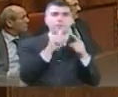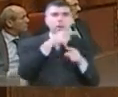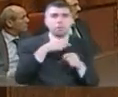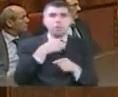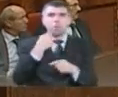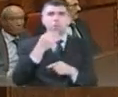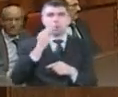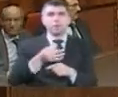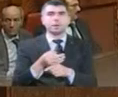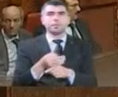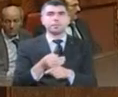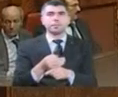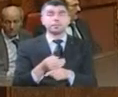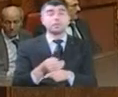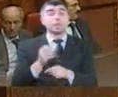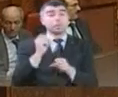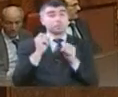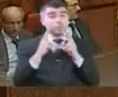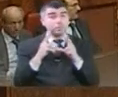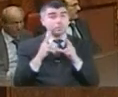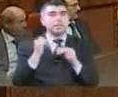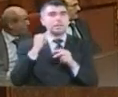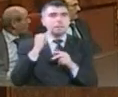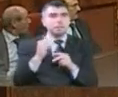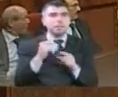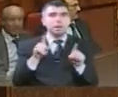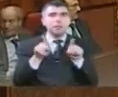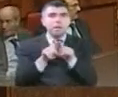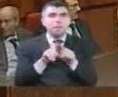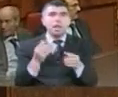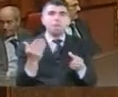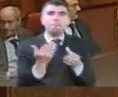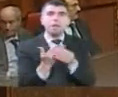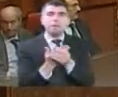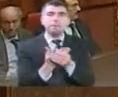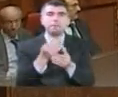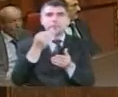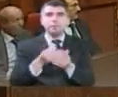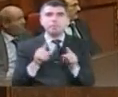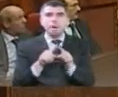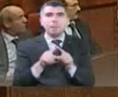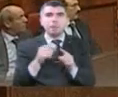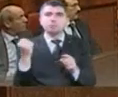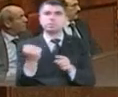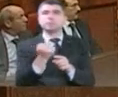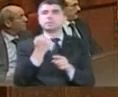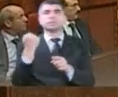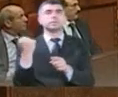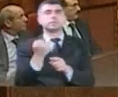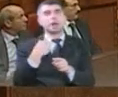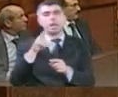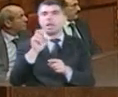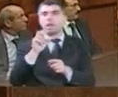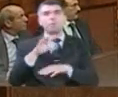الشديد في واحد العدد ديال المستويات الناس اللي كيوصل لهم الملفات ديال المواطنين عوض ما يفكروا كيفاش يحلوا المشاكل ديال